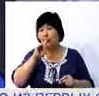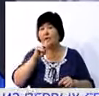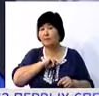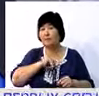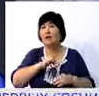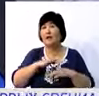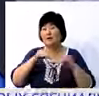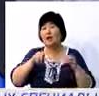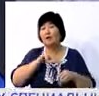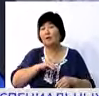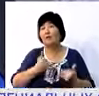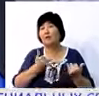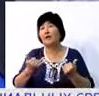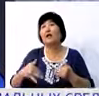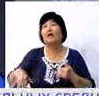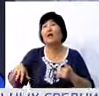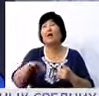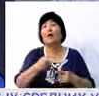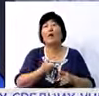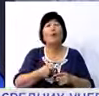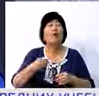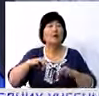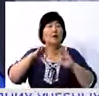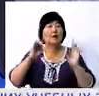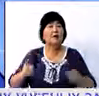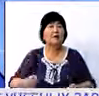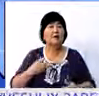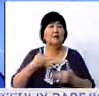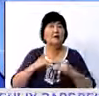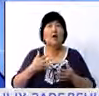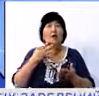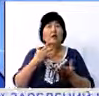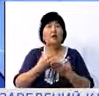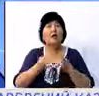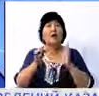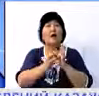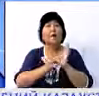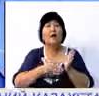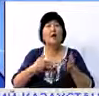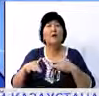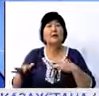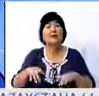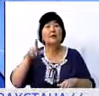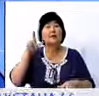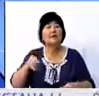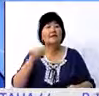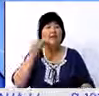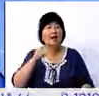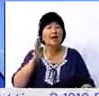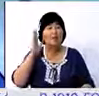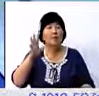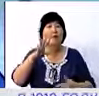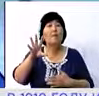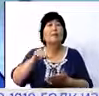домой и трудился во благо родного края. Был профессионалом своего дела. Своими принципами подходил к делу, человеческими качествами был